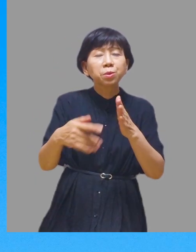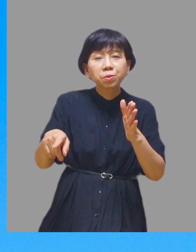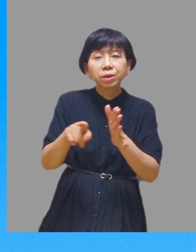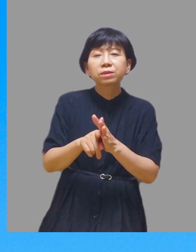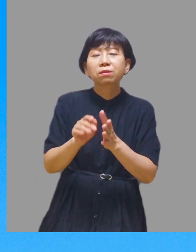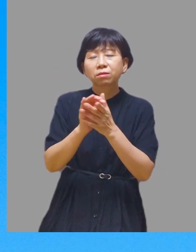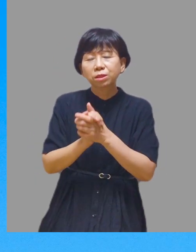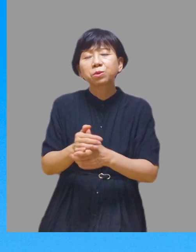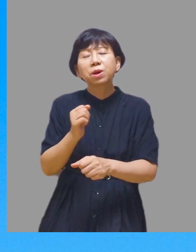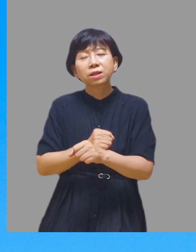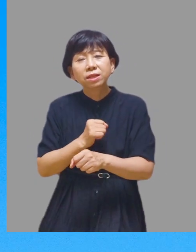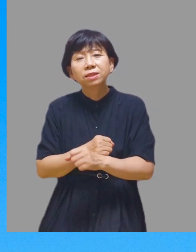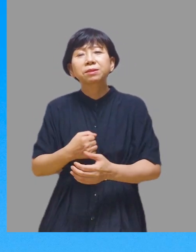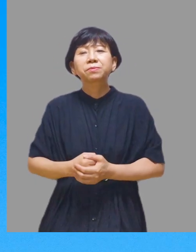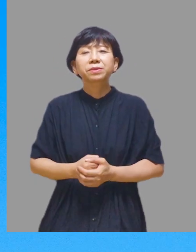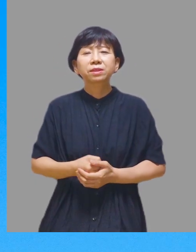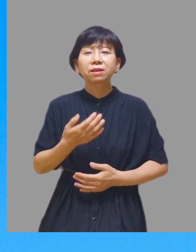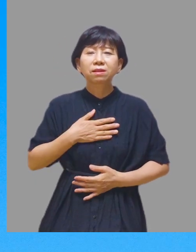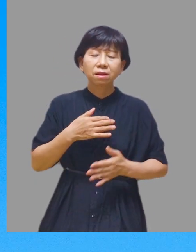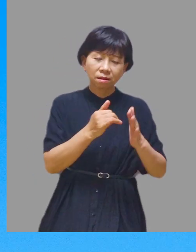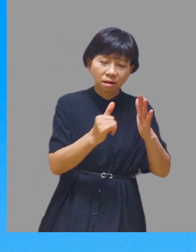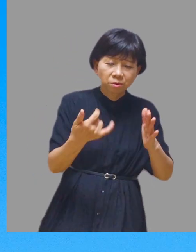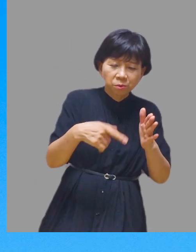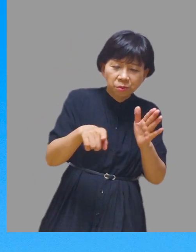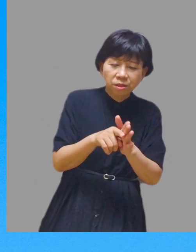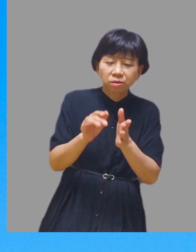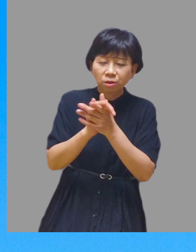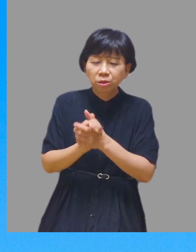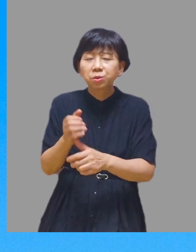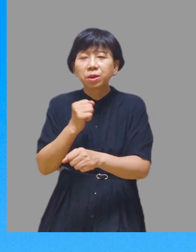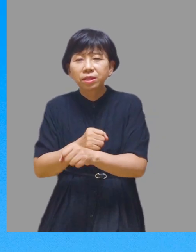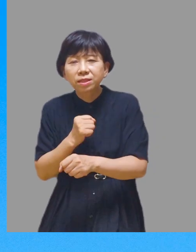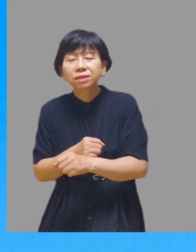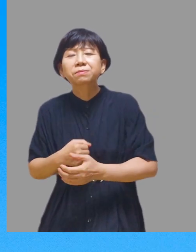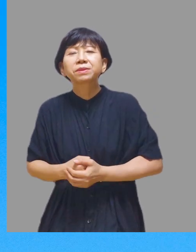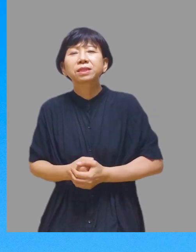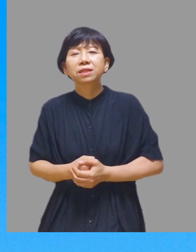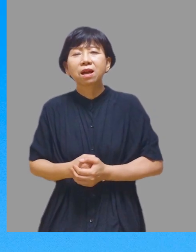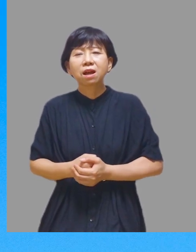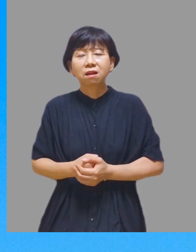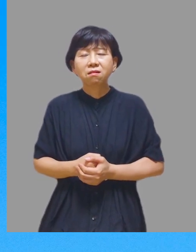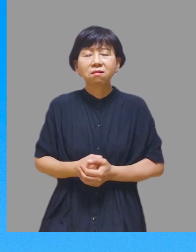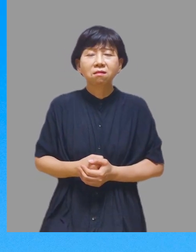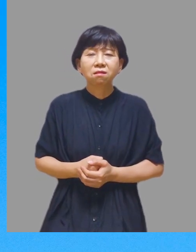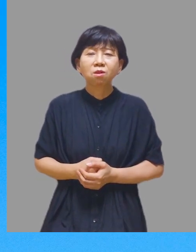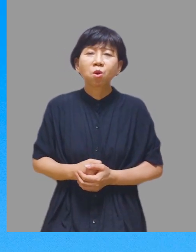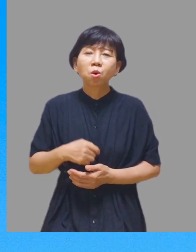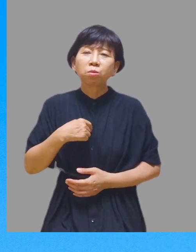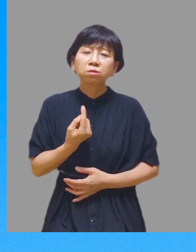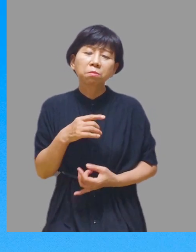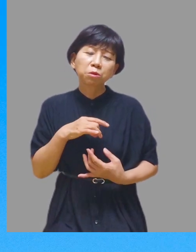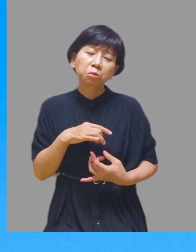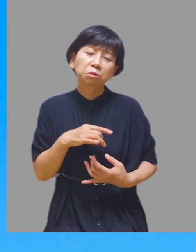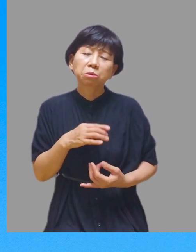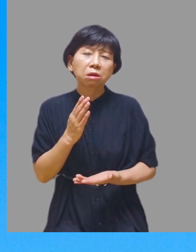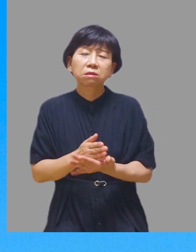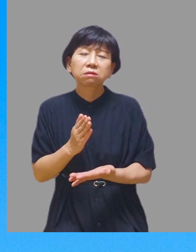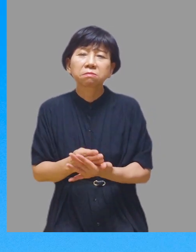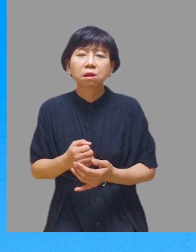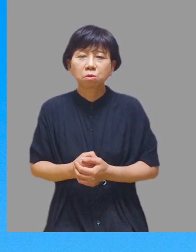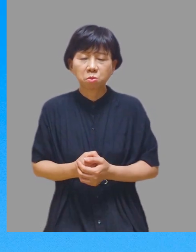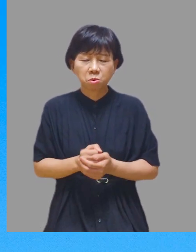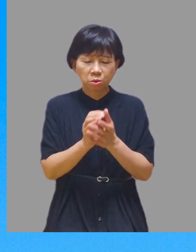우리 교회를 위해서 기도하겠습니다. 우리 가정을 위해서 기도하겠습니다. 그냥 뒤에서 뭐라 말하지 마시고 기도하다가 실수하지